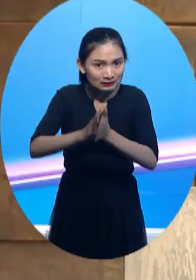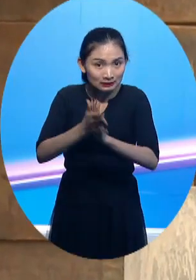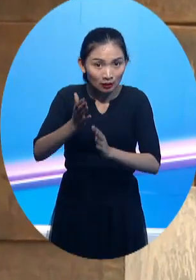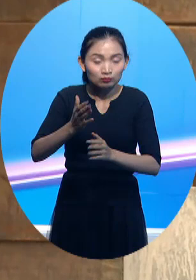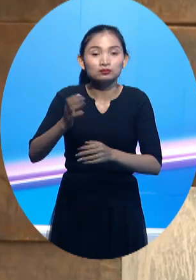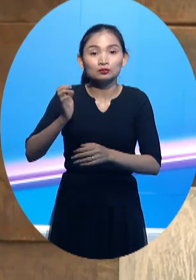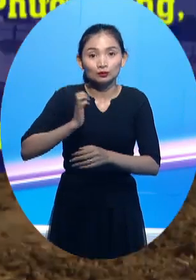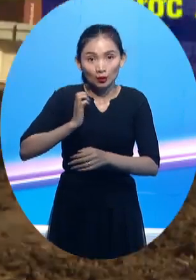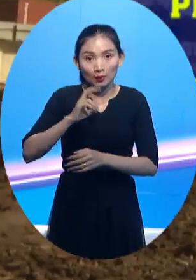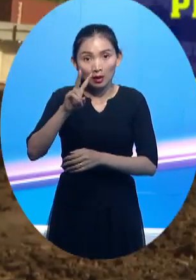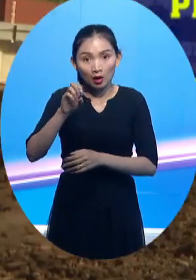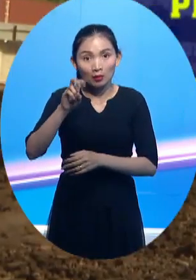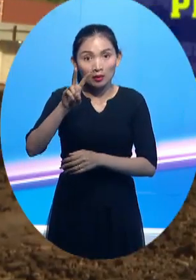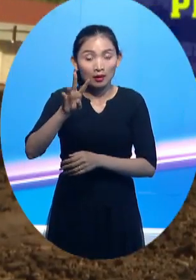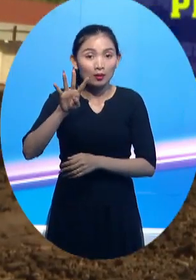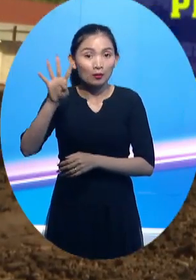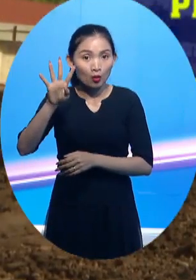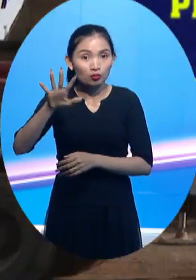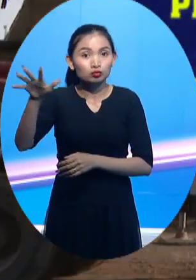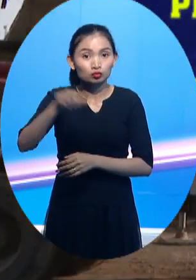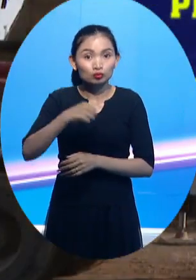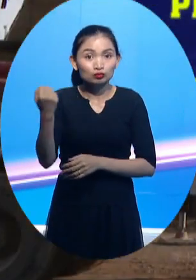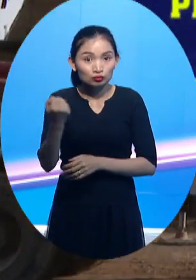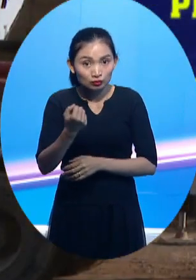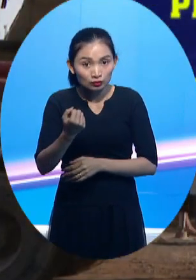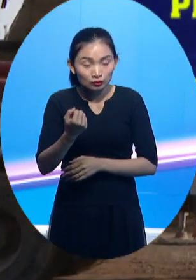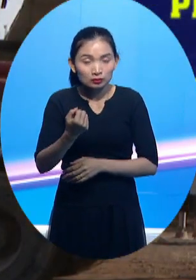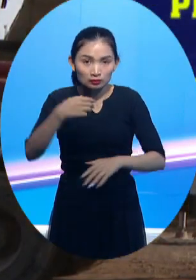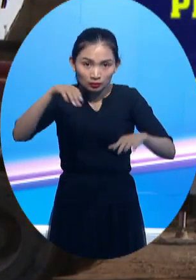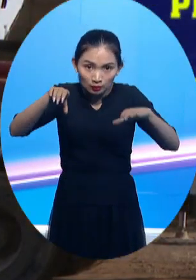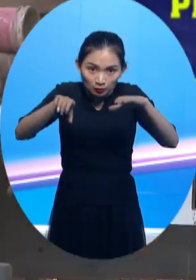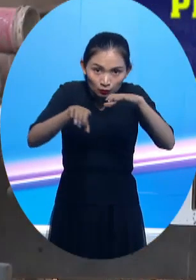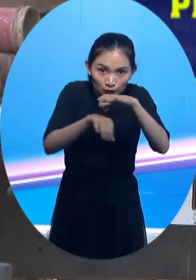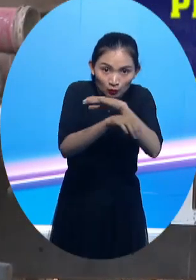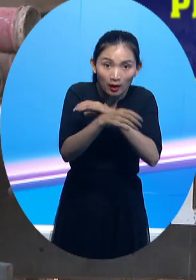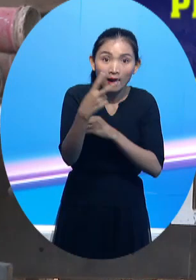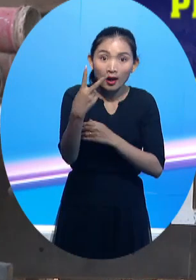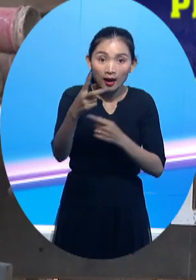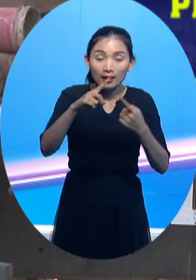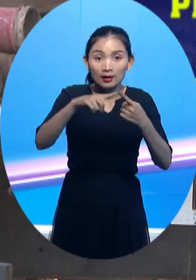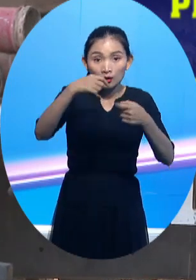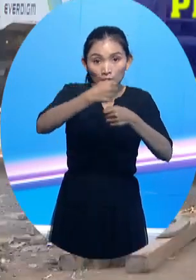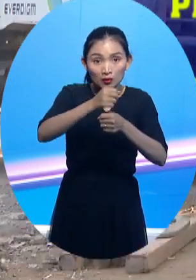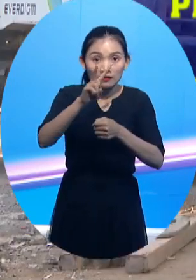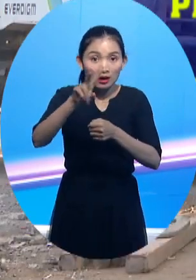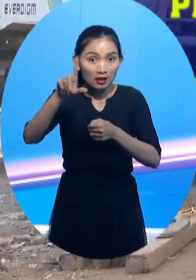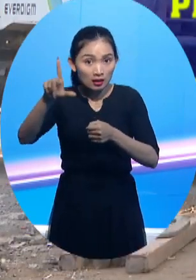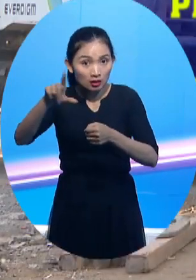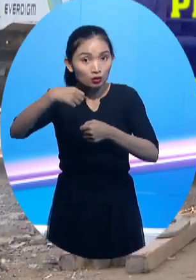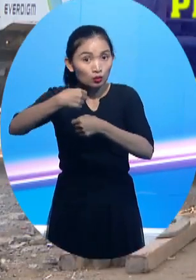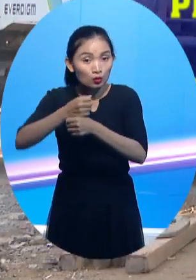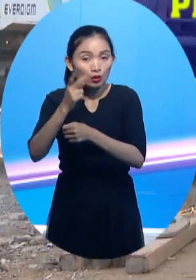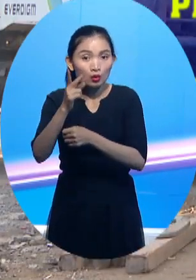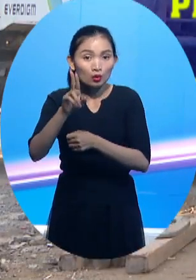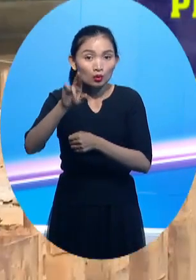năm 2024 Điển hình như hai nhánh Hầm chui dự án xây dựng hầm chui nút giao Nguyễn Văn Linh Nguyễn Hữu Thọ các dự án xây